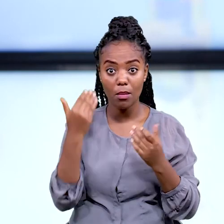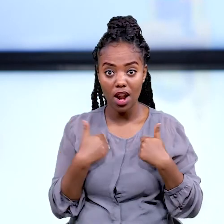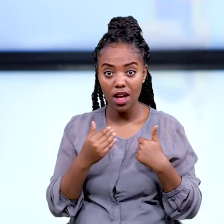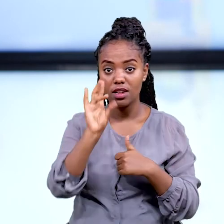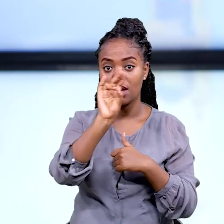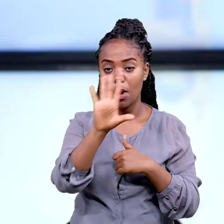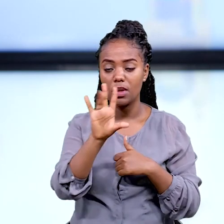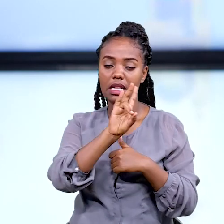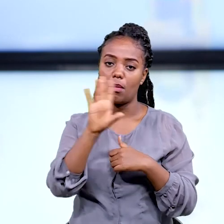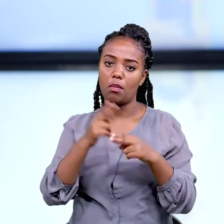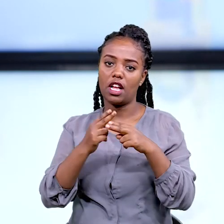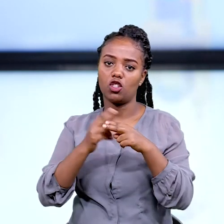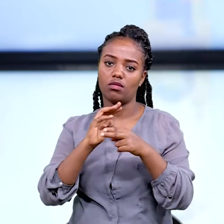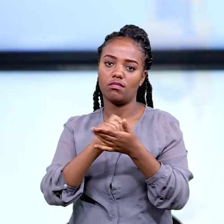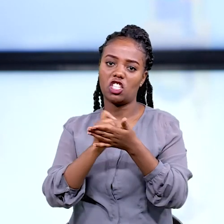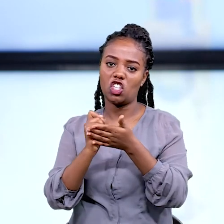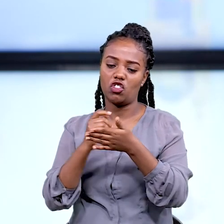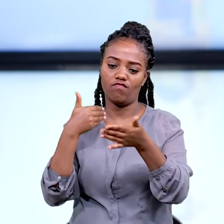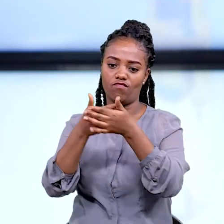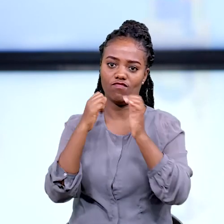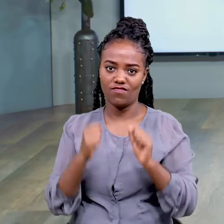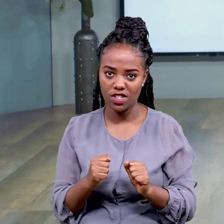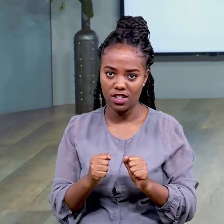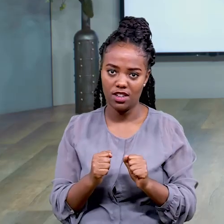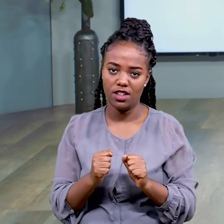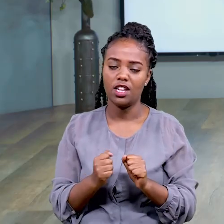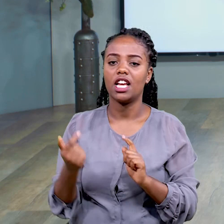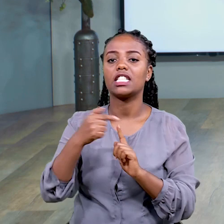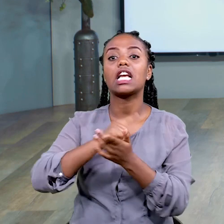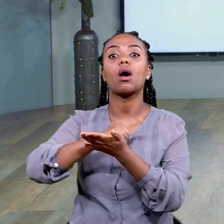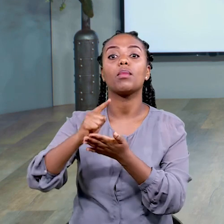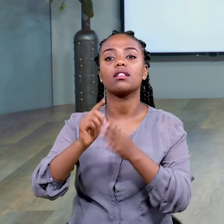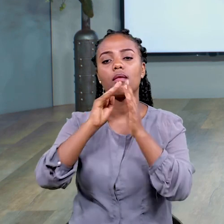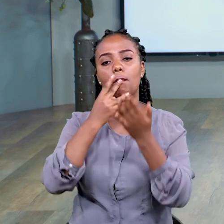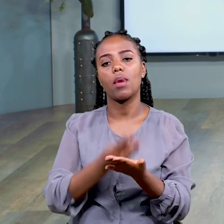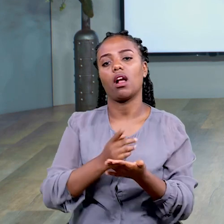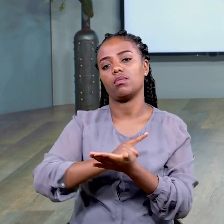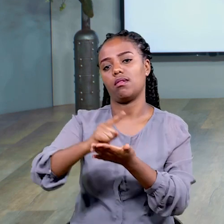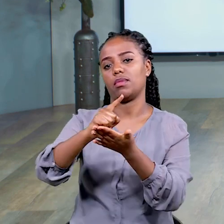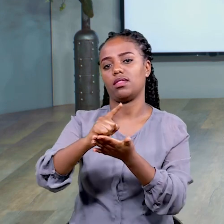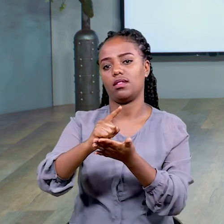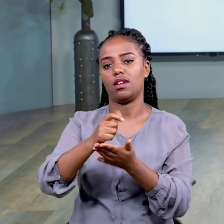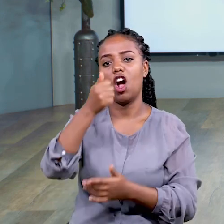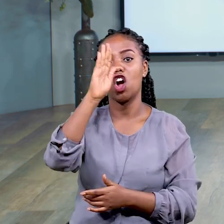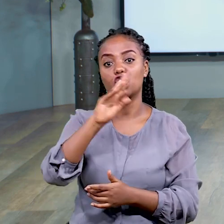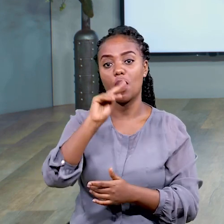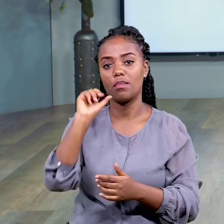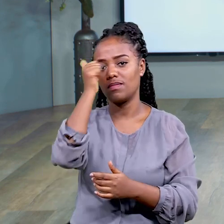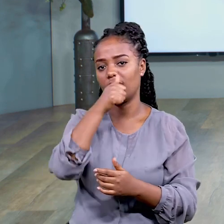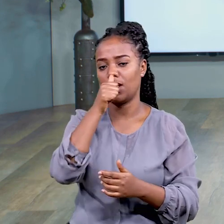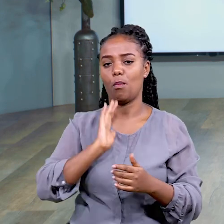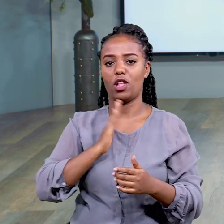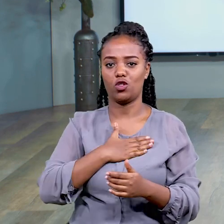የምትሉትን በ7575 አጭር የጽሑፍ መቀበያ መስመራችን ላይ ልታደርሱ እንችላላችሁ። እስከ ሳምንት መልካም ሳምንት።